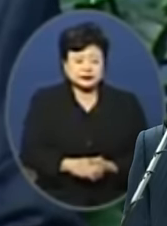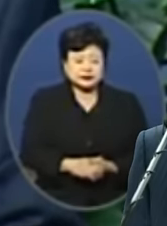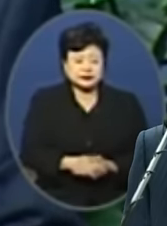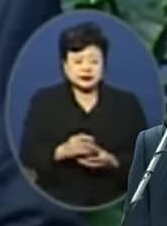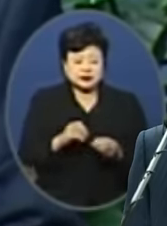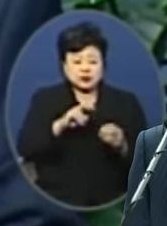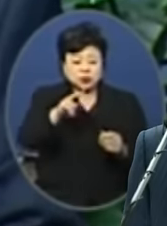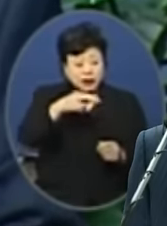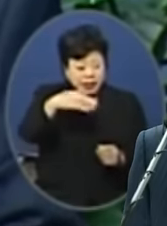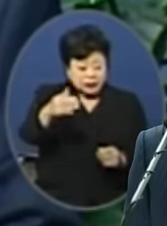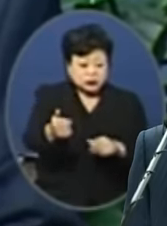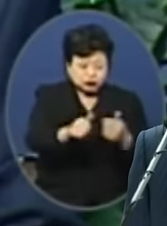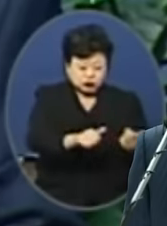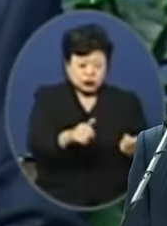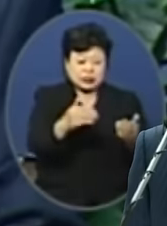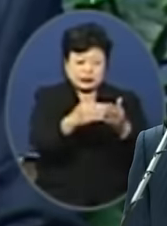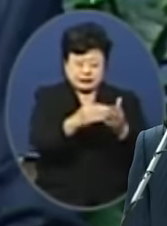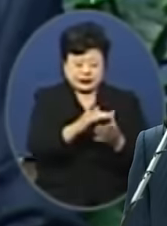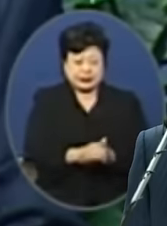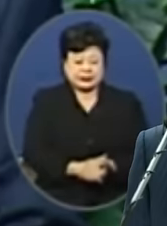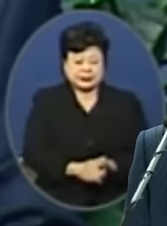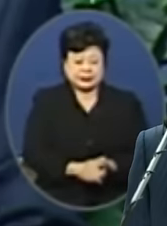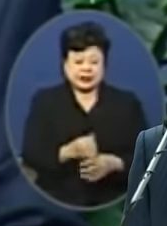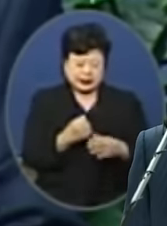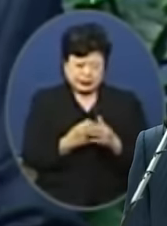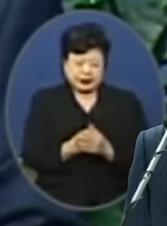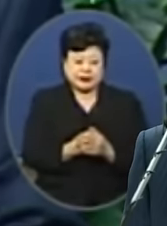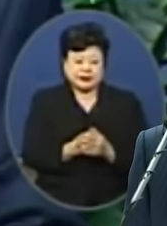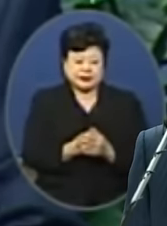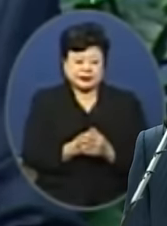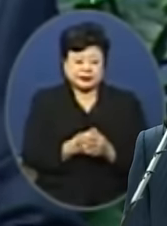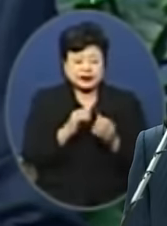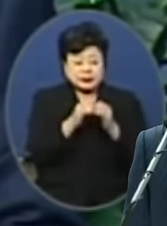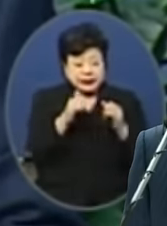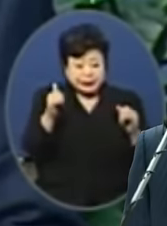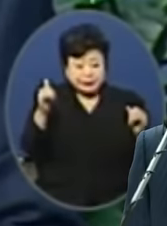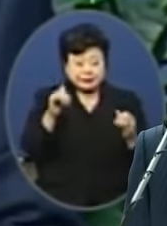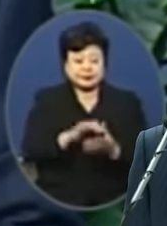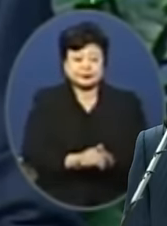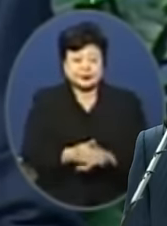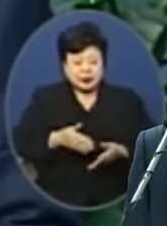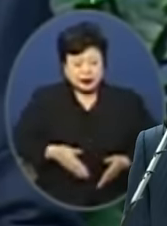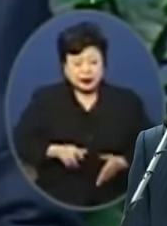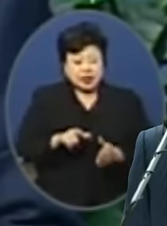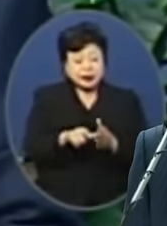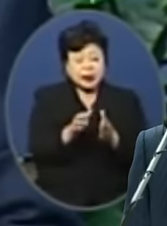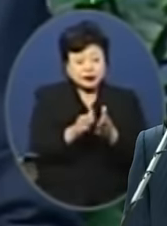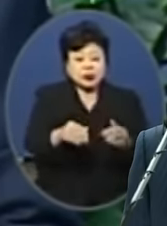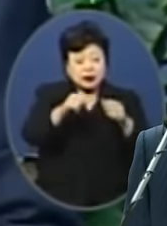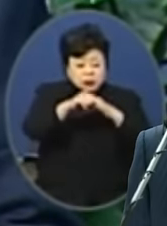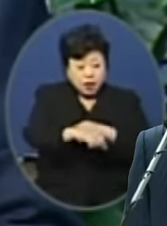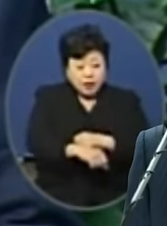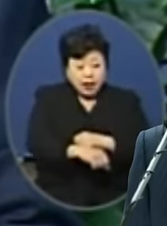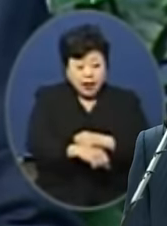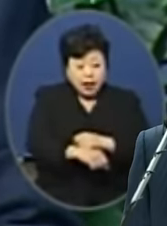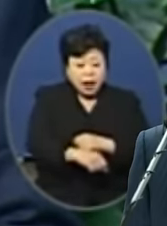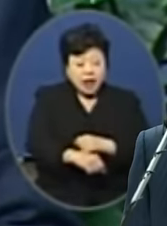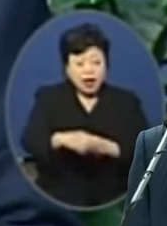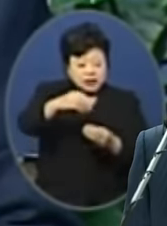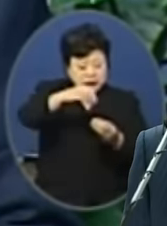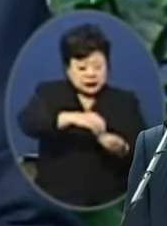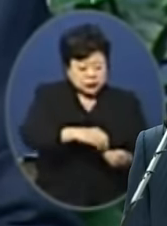흙으로 돌아가 버리고 만다는 것입니다. 그러므로 인간은 태어날 때부터 절망을